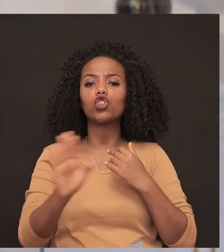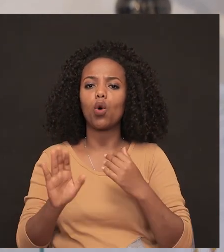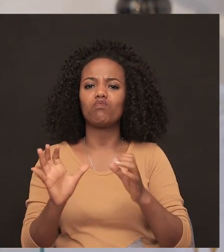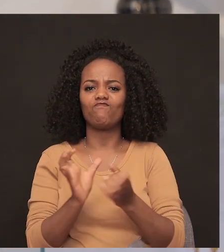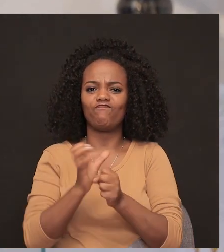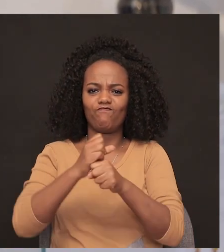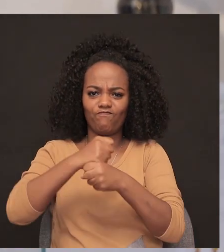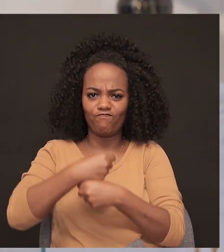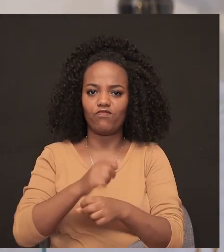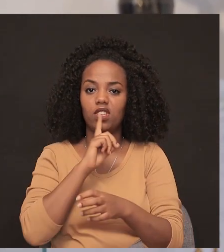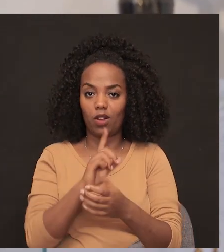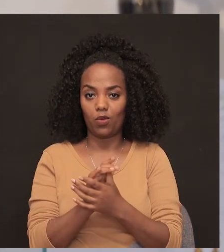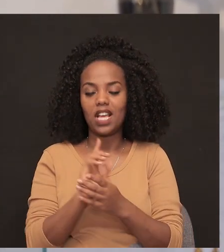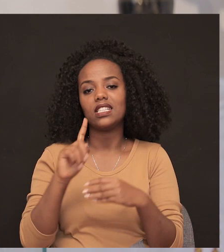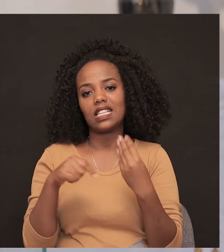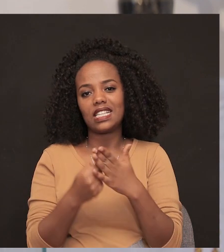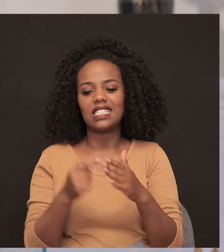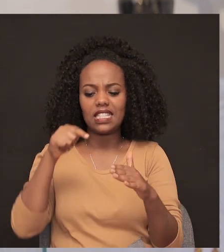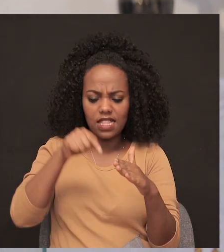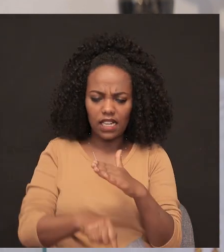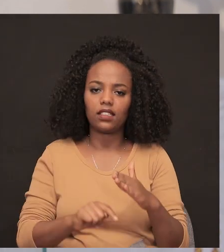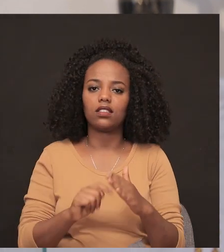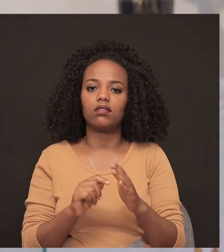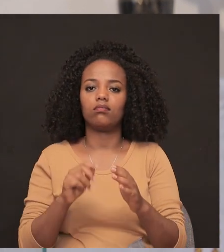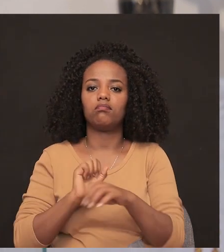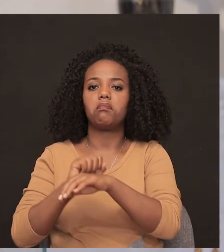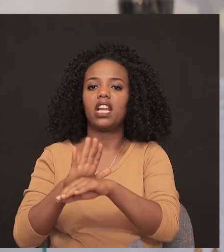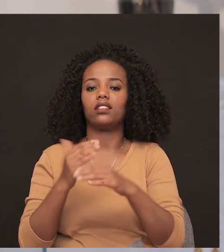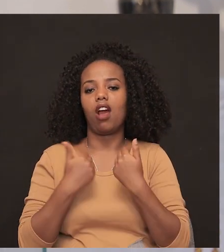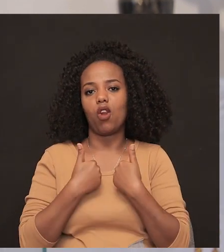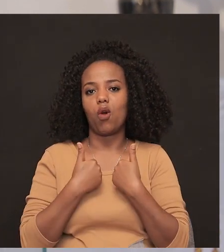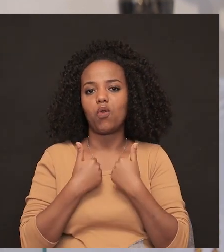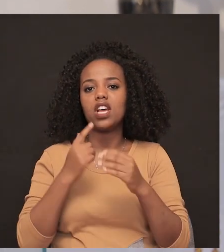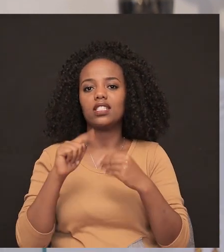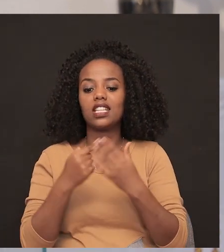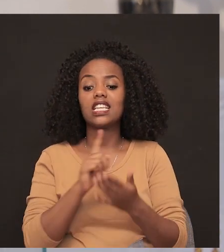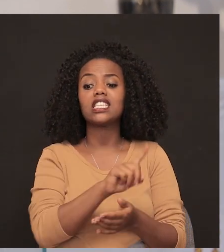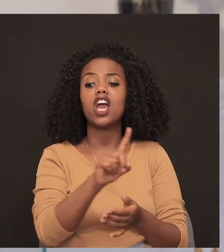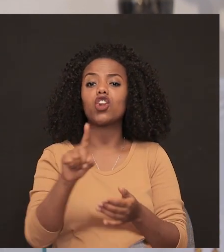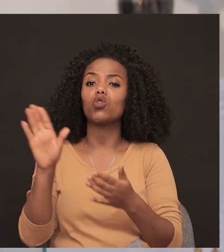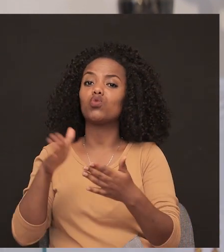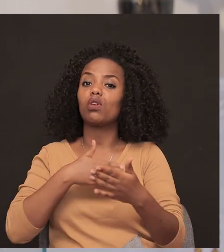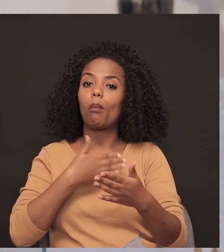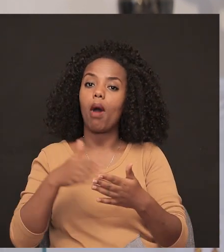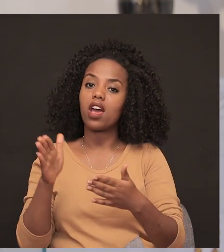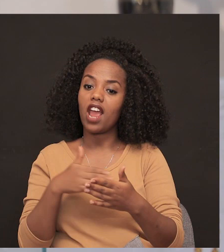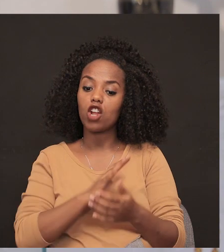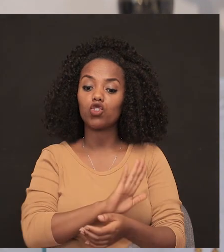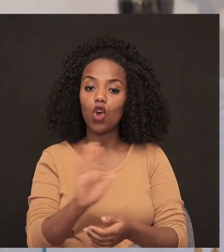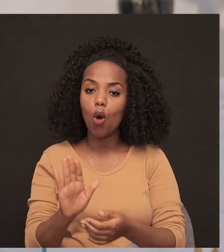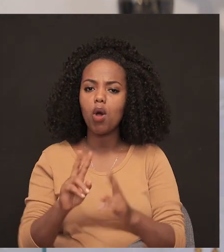ነው። ስለዚህ ጥልቅ መልእክት ያለው ነው። ስለዚህም እያንዳንዱ ዝማሪያቸው